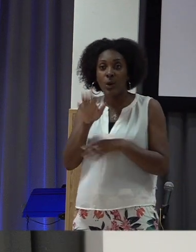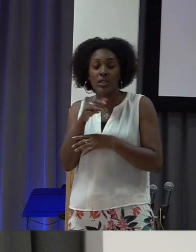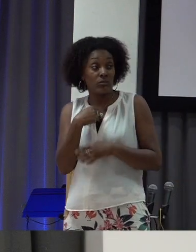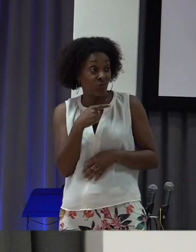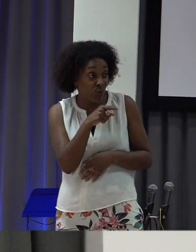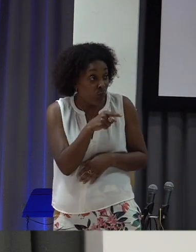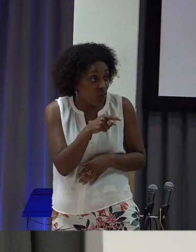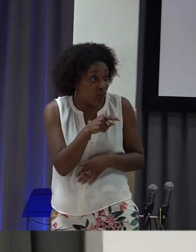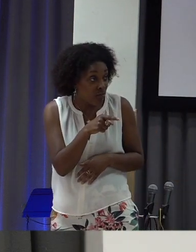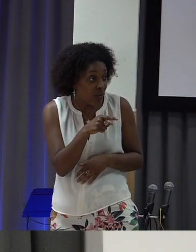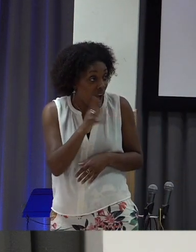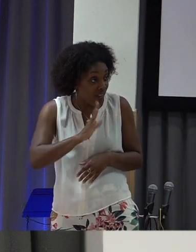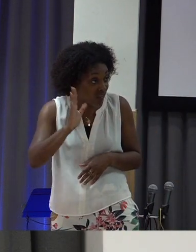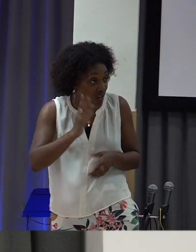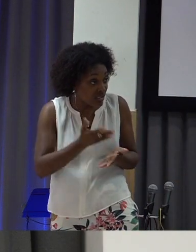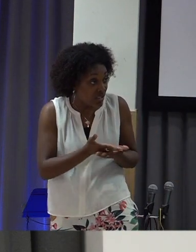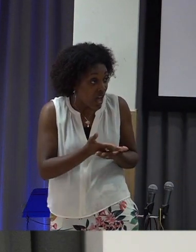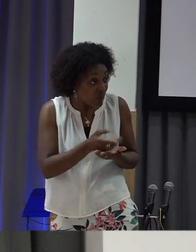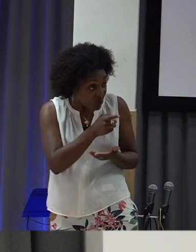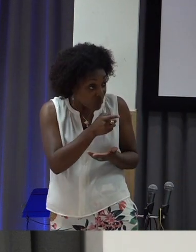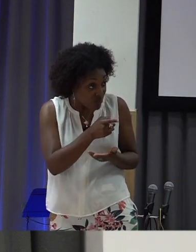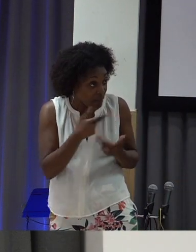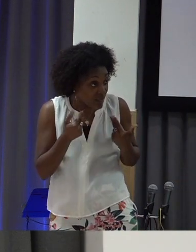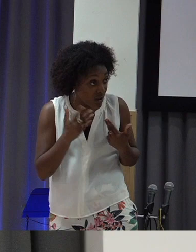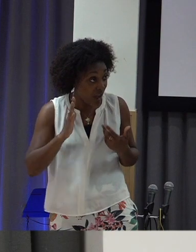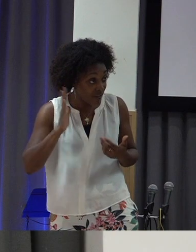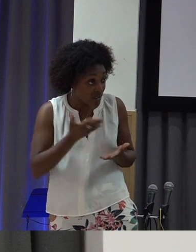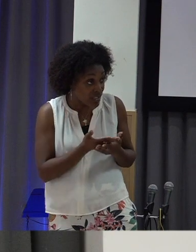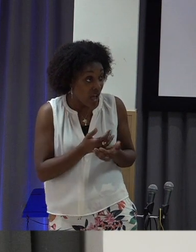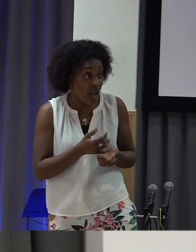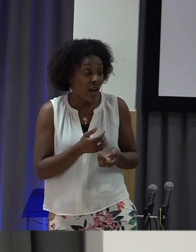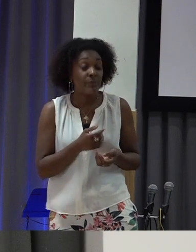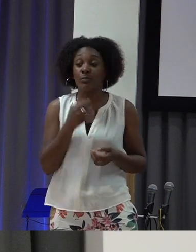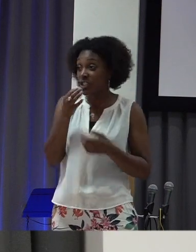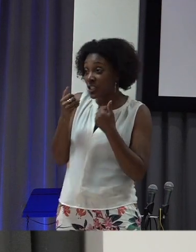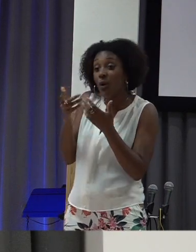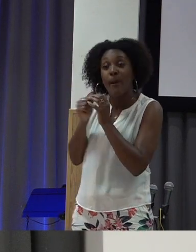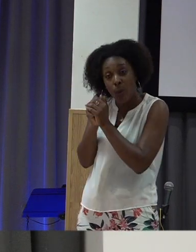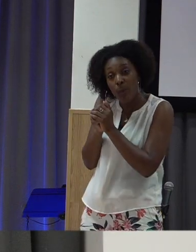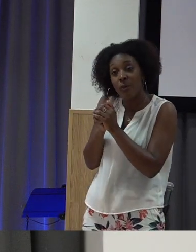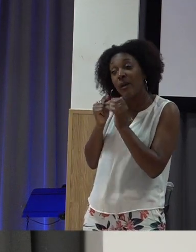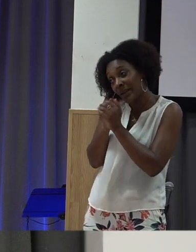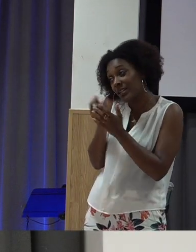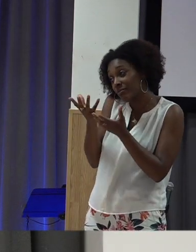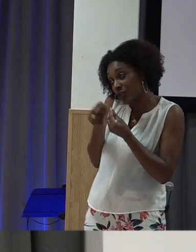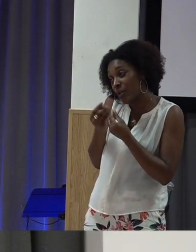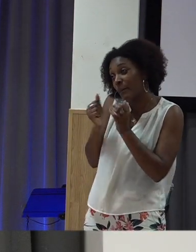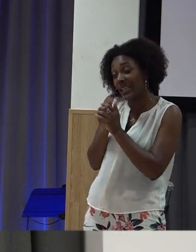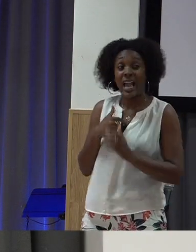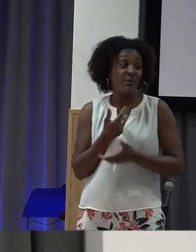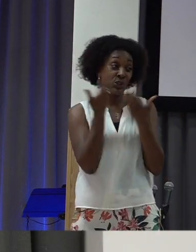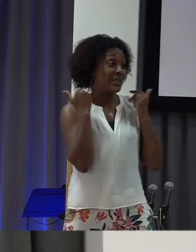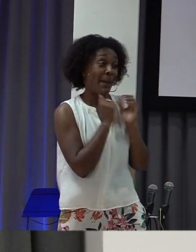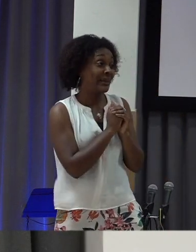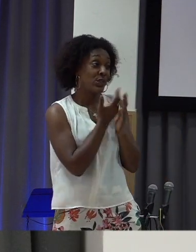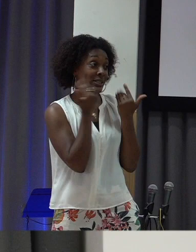croire cela. Alors, on prie ensemble. Elles me disaient, mais je ne sais pas prier. Eh bien, il faut se faire tout à tous, mes amis.